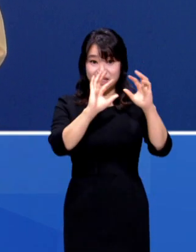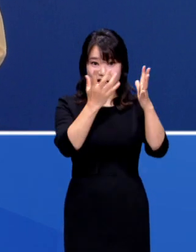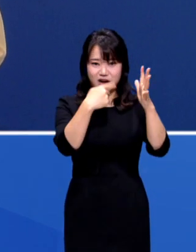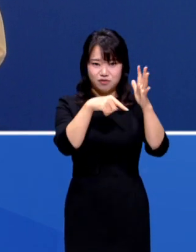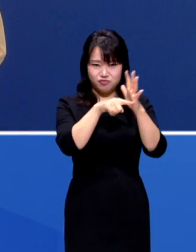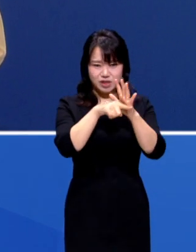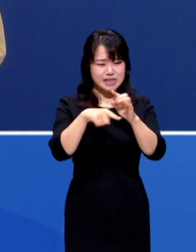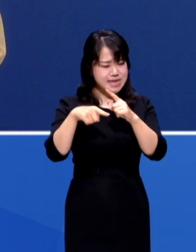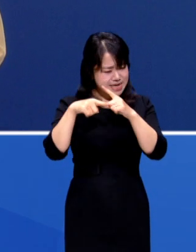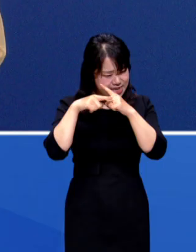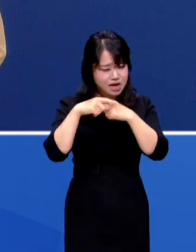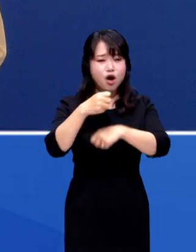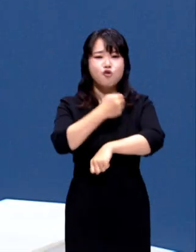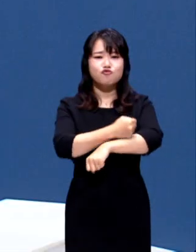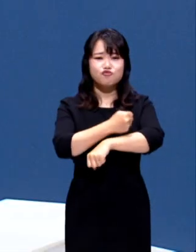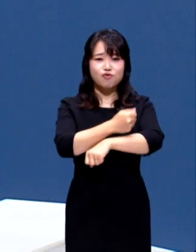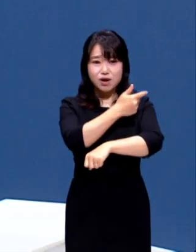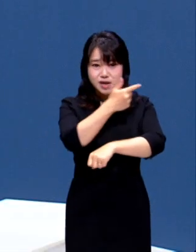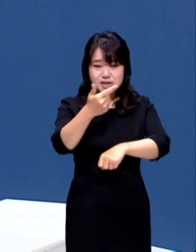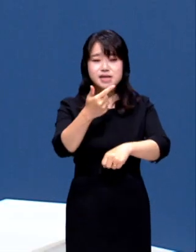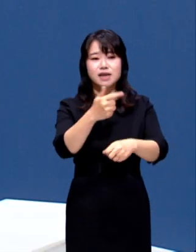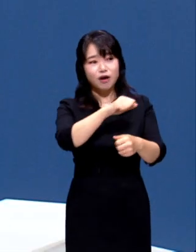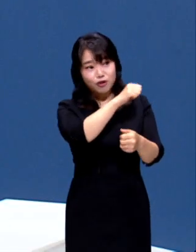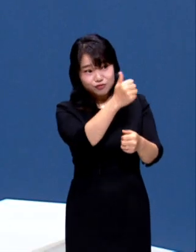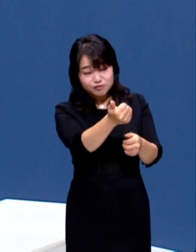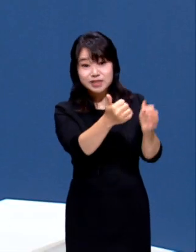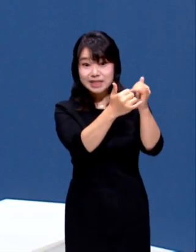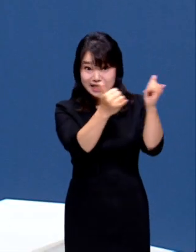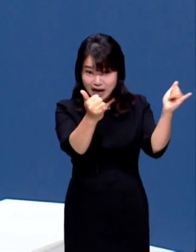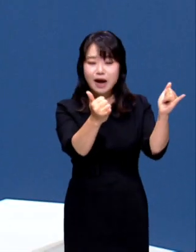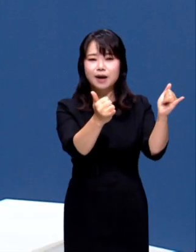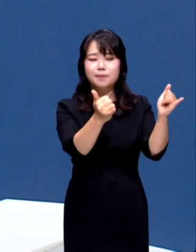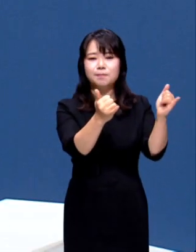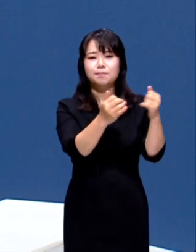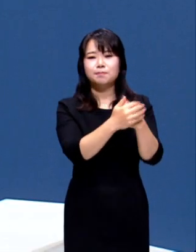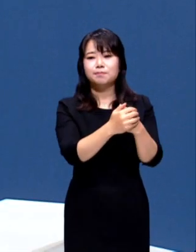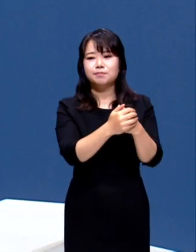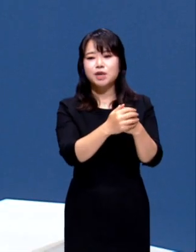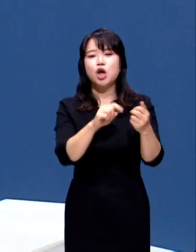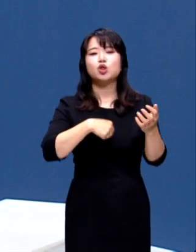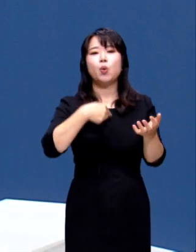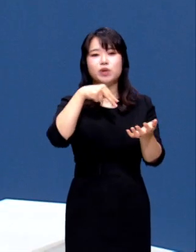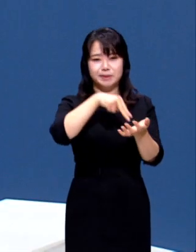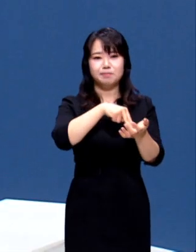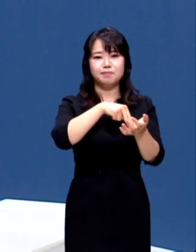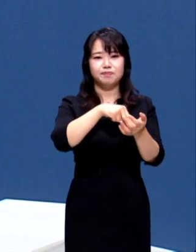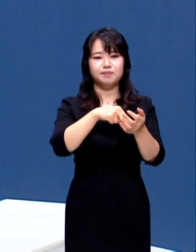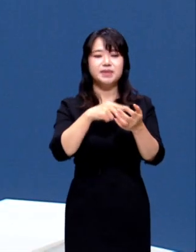순국선열은 독립운동 현장에서 돌아가신 분들을 네. 부르는 말입니다.